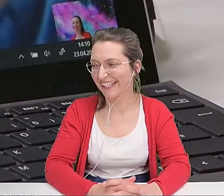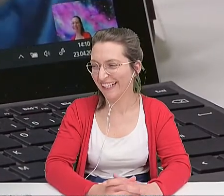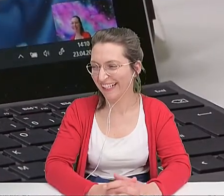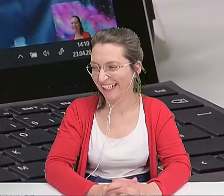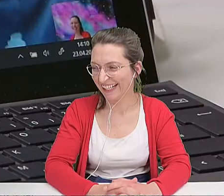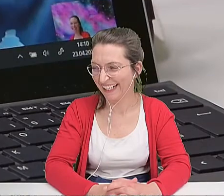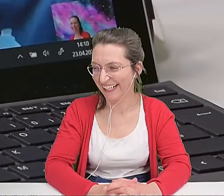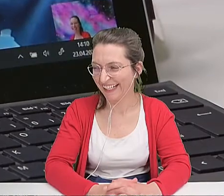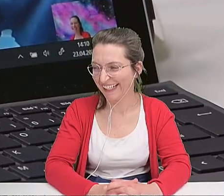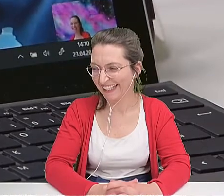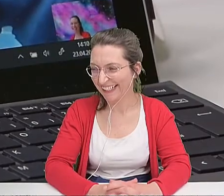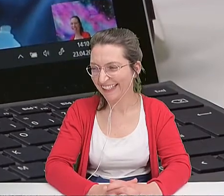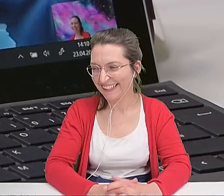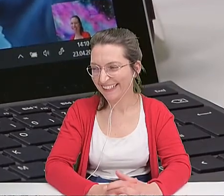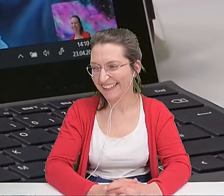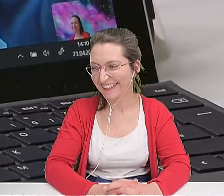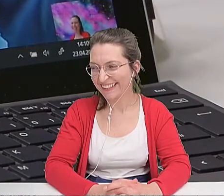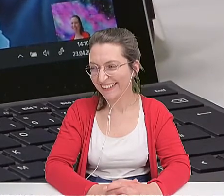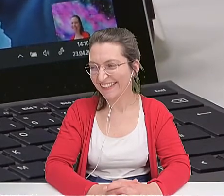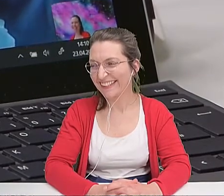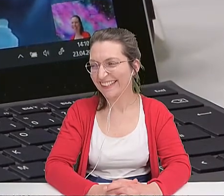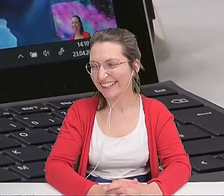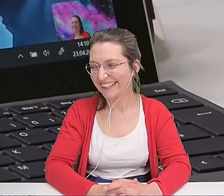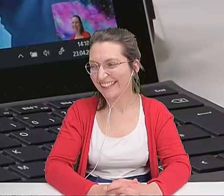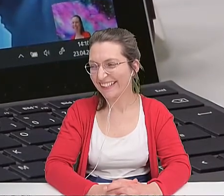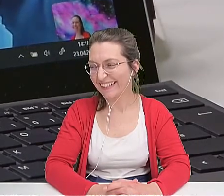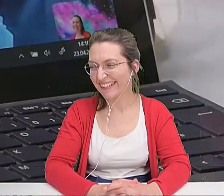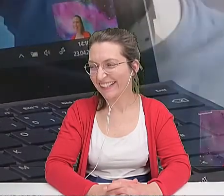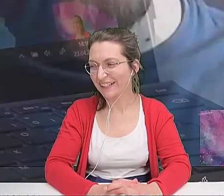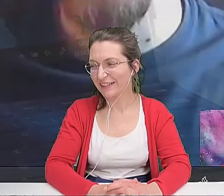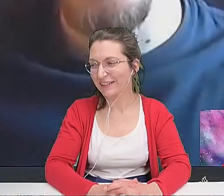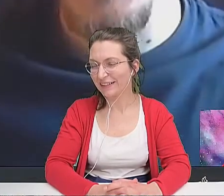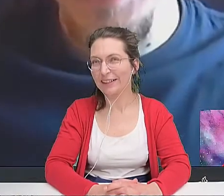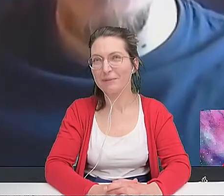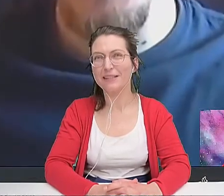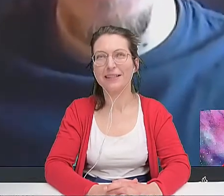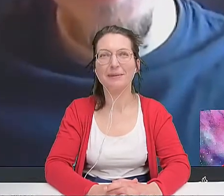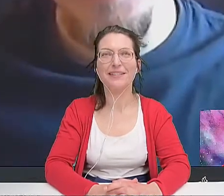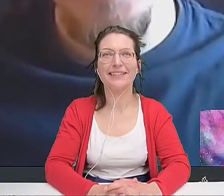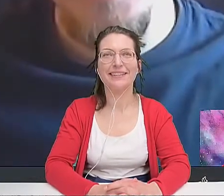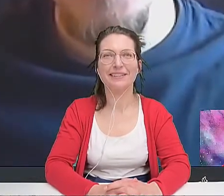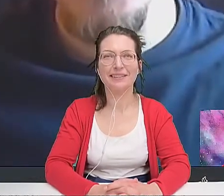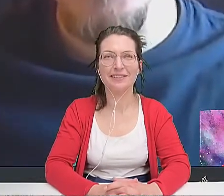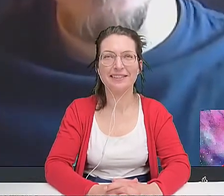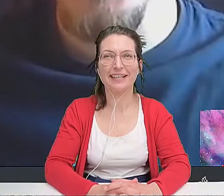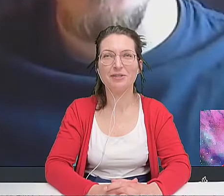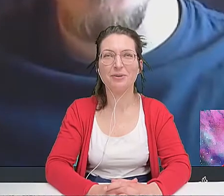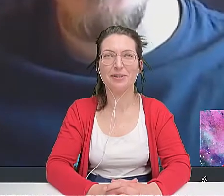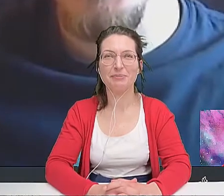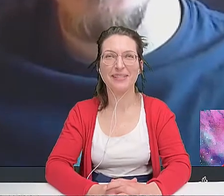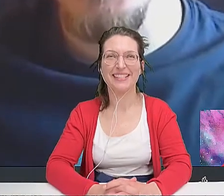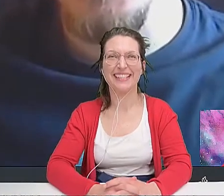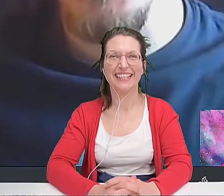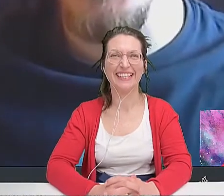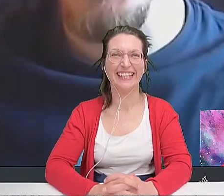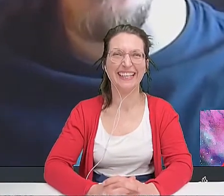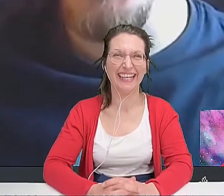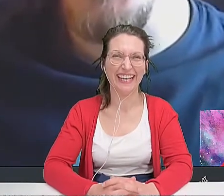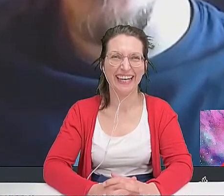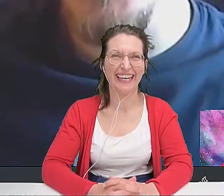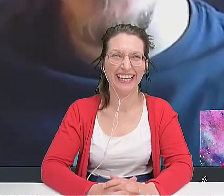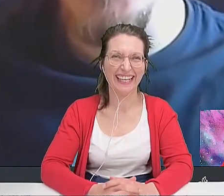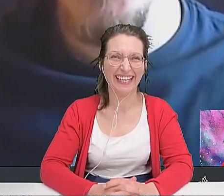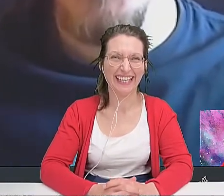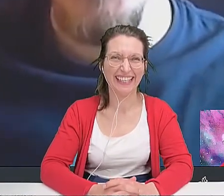unseren Informatik-Biber, den haben wir auch, nämlich auch in echt, aber kann man den auch sehen? Kann man sehen, ja. Ist jetzt ganz groß im Bild. Ah,